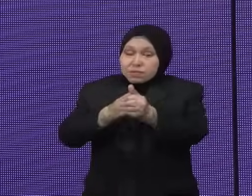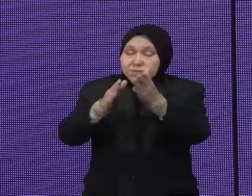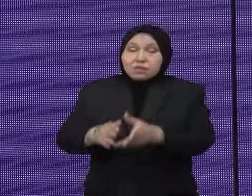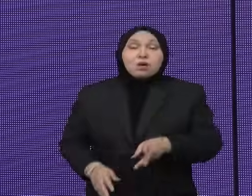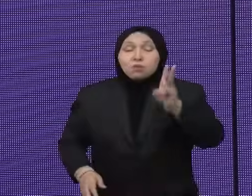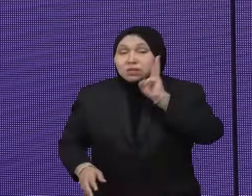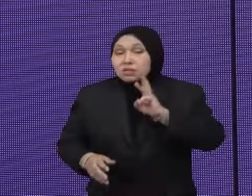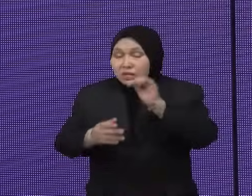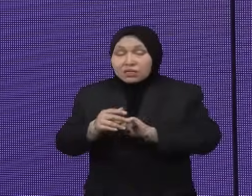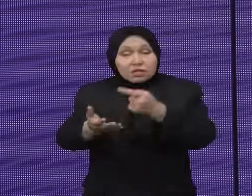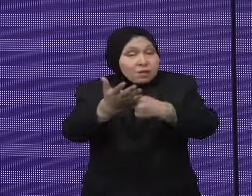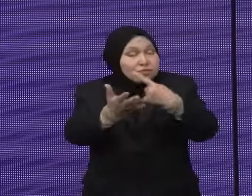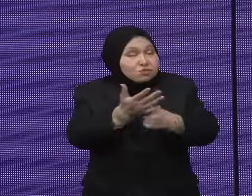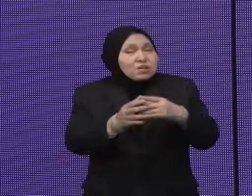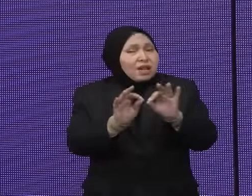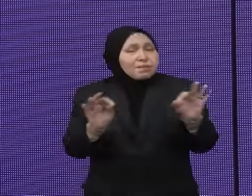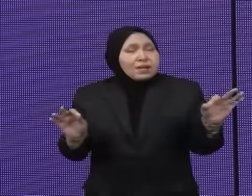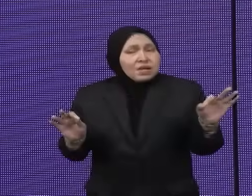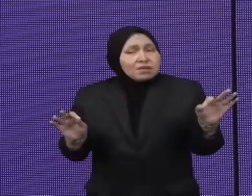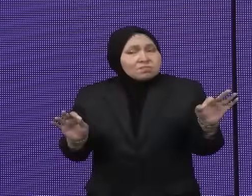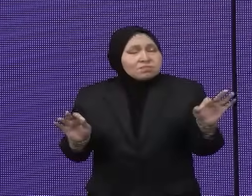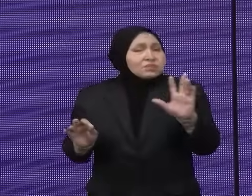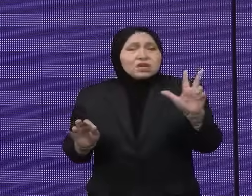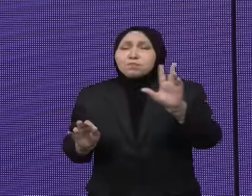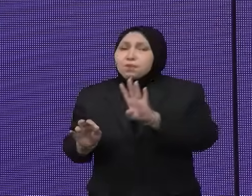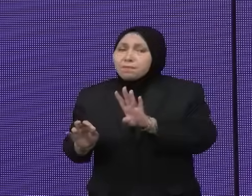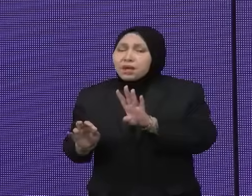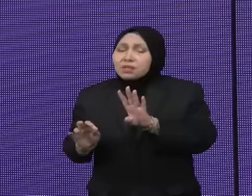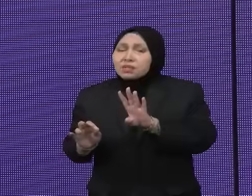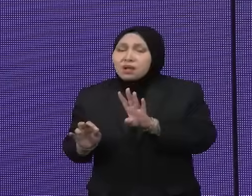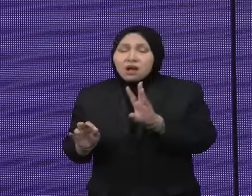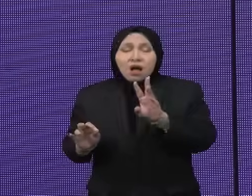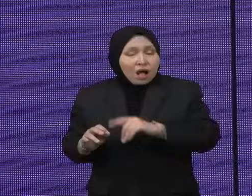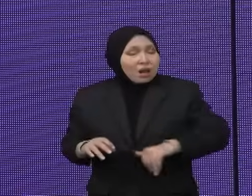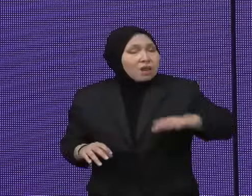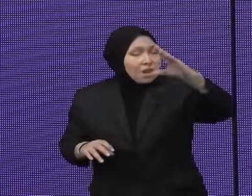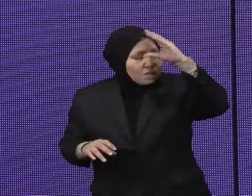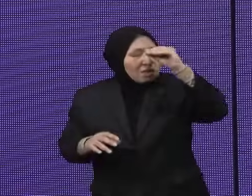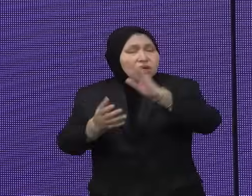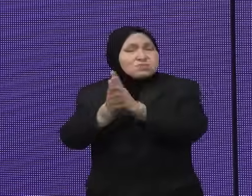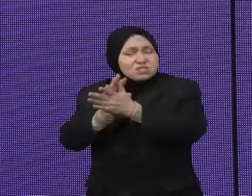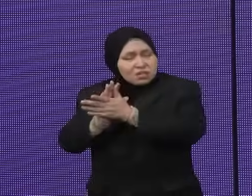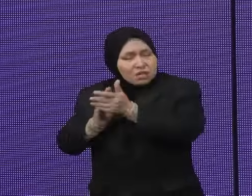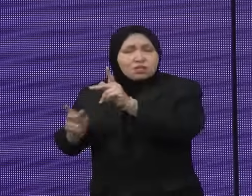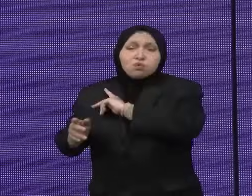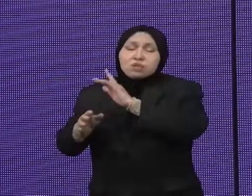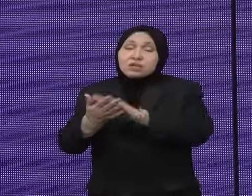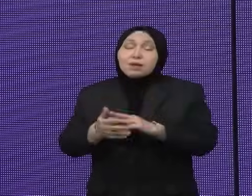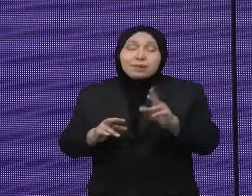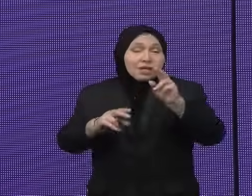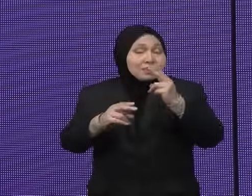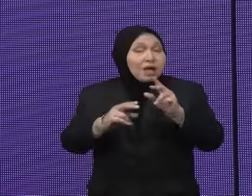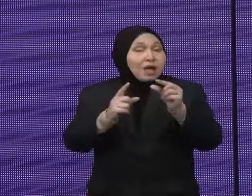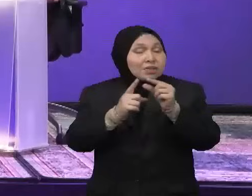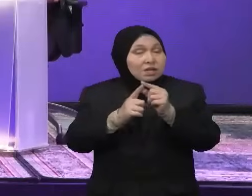ini dalam ayat mana, Ustaz, ya? Dalam ayat 34. Ya, ar-rijal qawwamuna 'alan nisa', ar-rijal itu daripada perkataan rijlun,